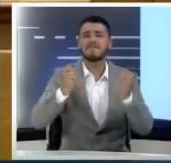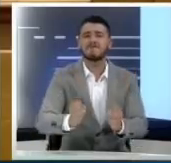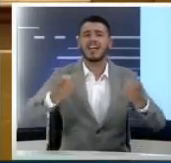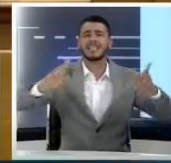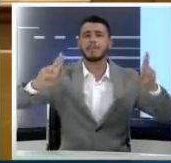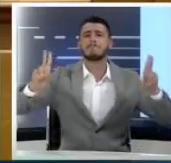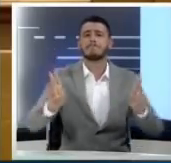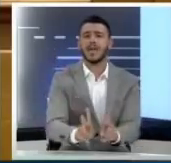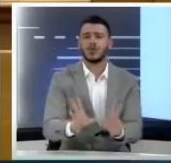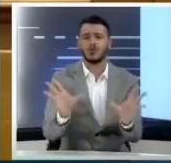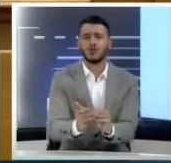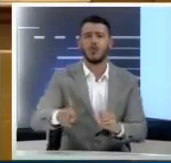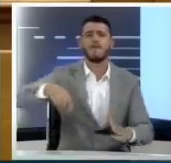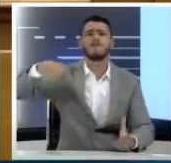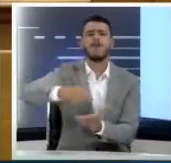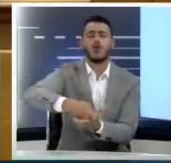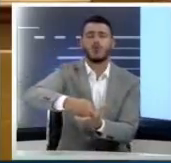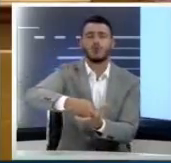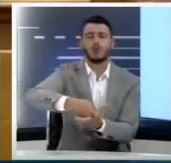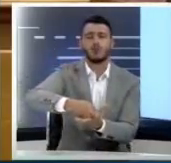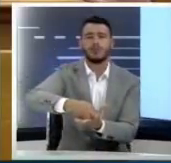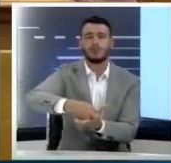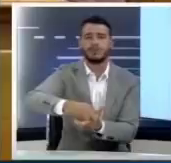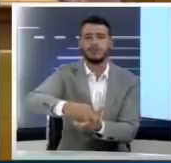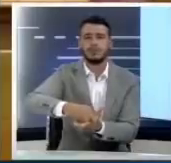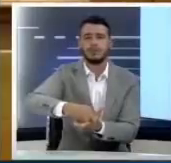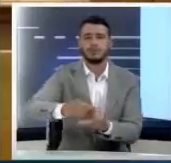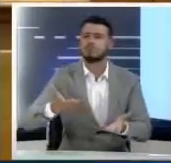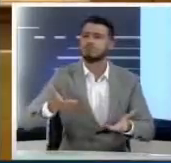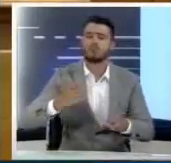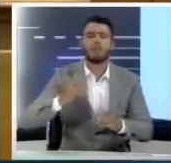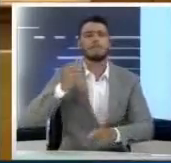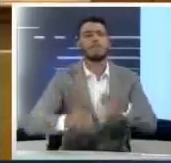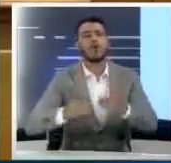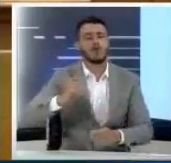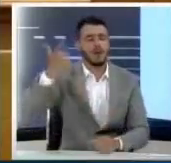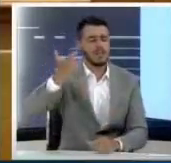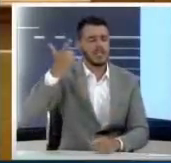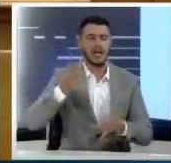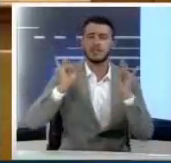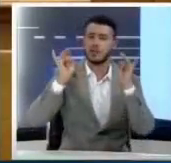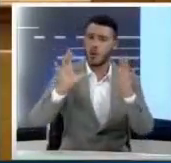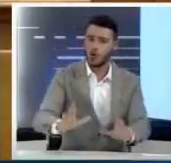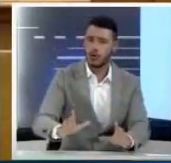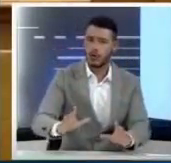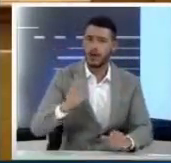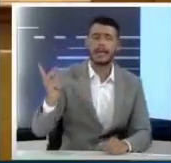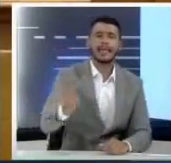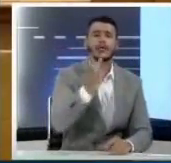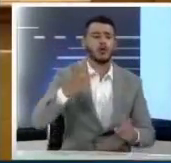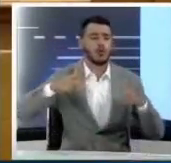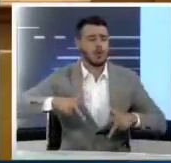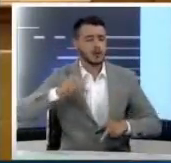στους φόρους, δεν θα έχουμε πρόβλημα με τις συντάξεις, δεν θα έχουμε πρόβλημα με το κοινωνικό